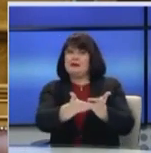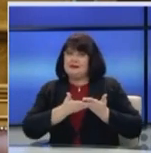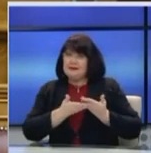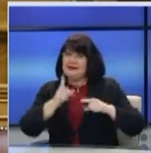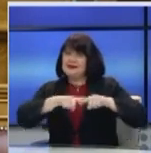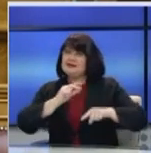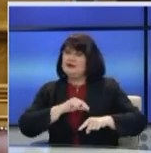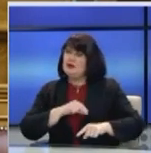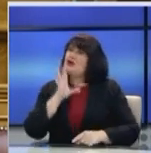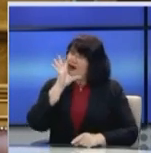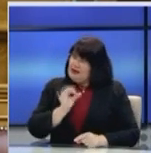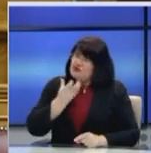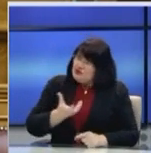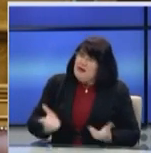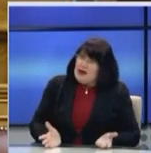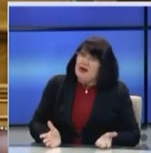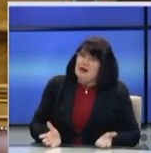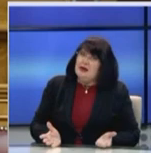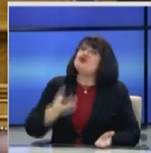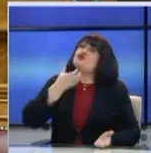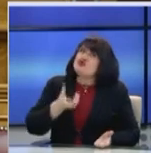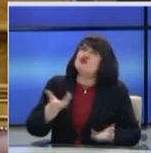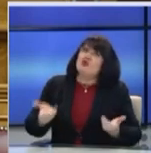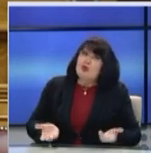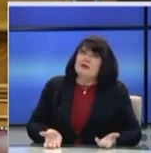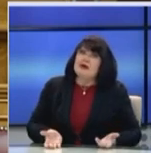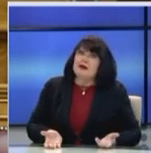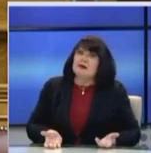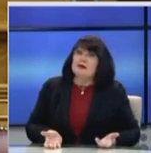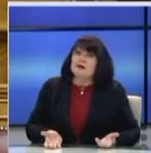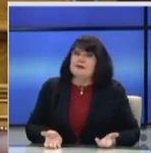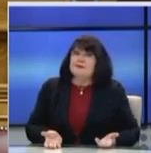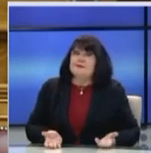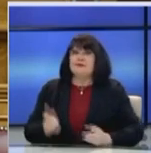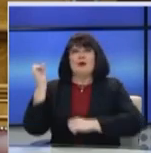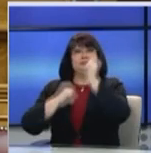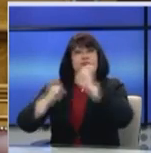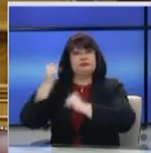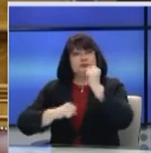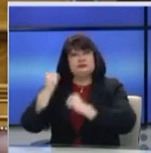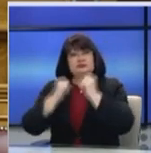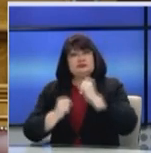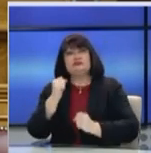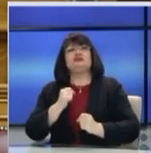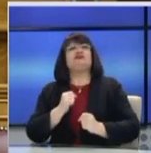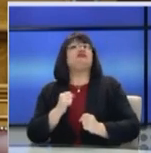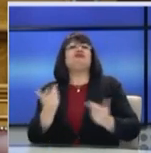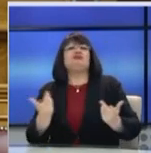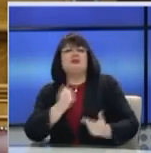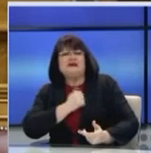συμφέροντα. Αλήθεια. Αλήθεια. Μπορεί να είχαμε πάρα πολλές διαφωνίες ύφους,